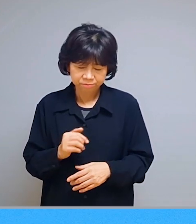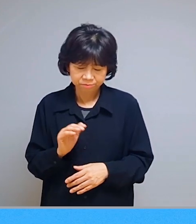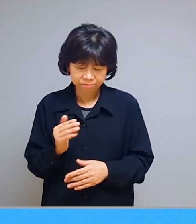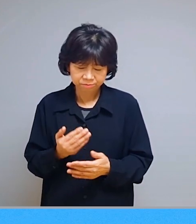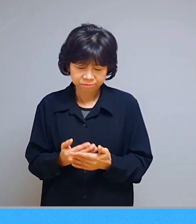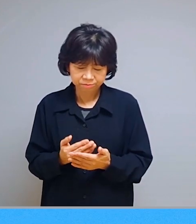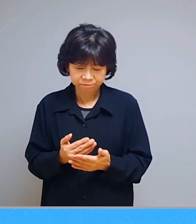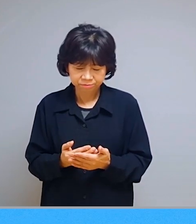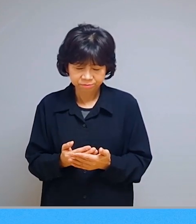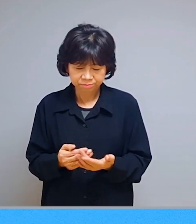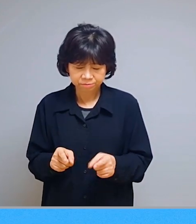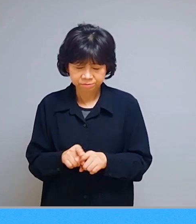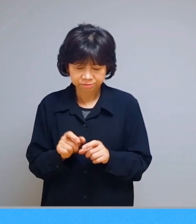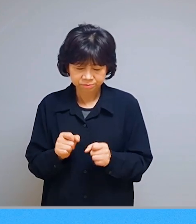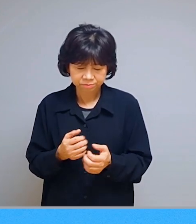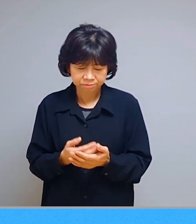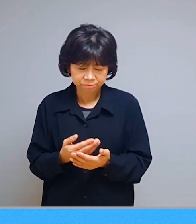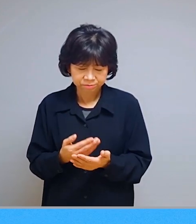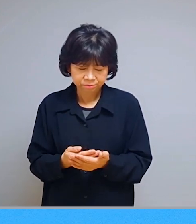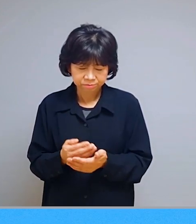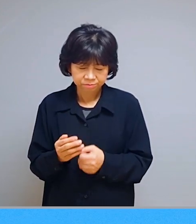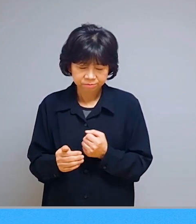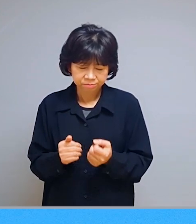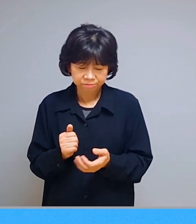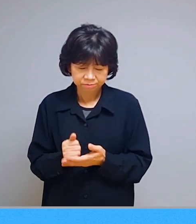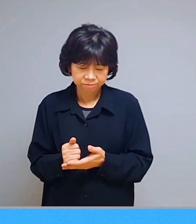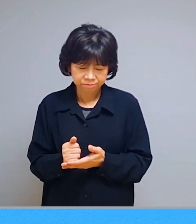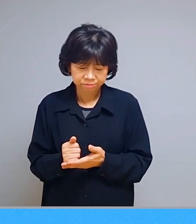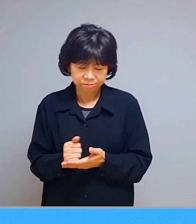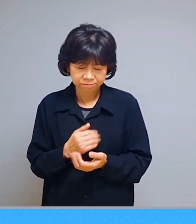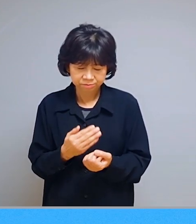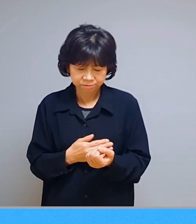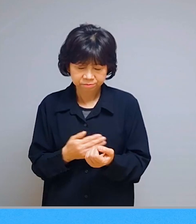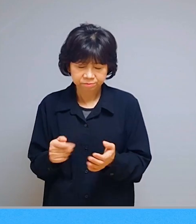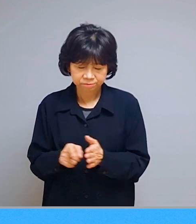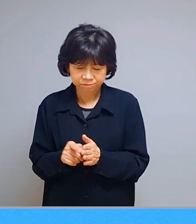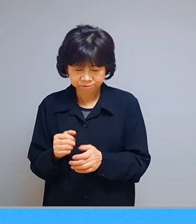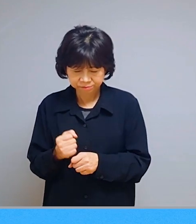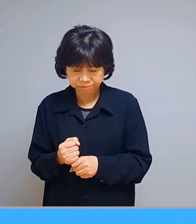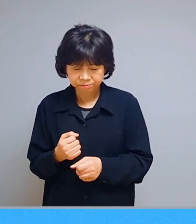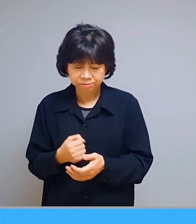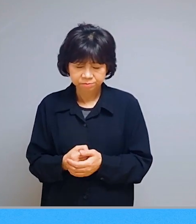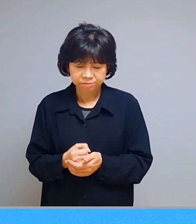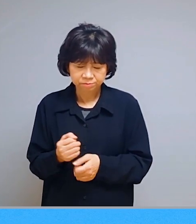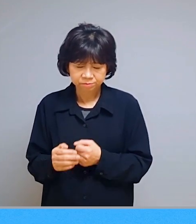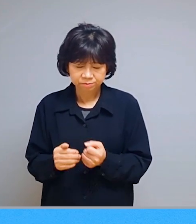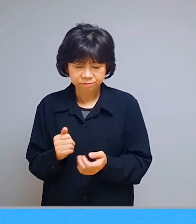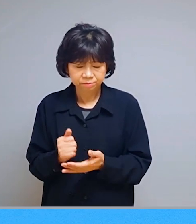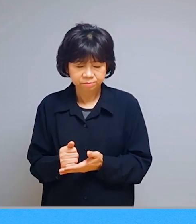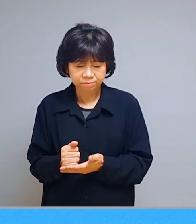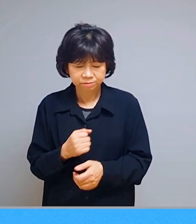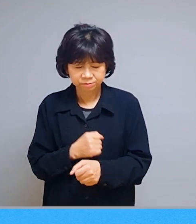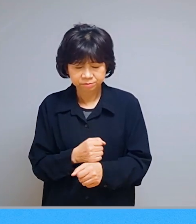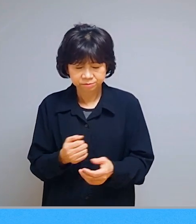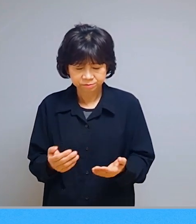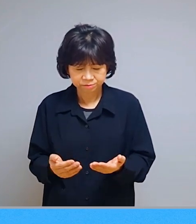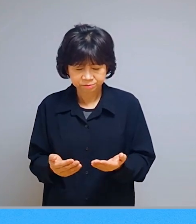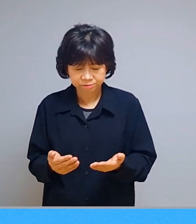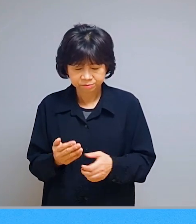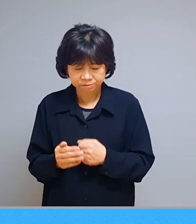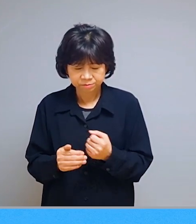하여 주시옵소서. 살아 역사하시는 하나님, 그 하나님의 능력을 신뢰합니다. 하나님께서 하시는 일을